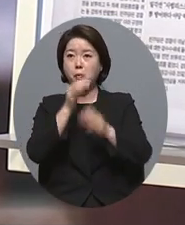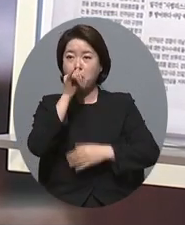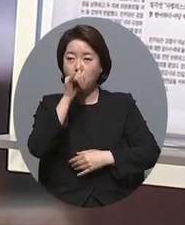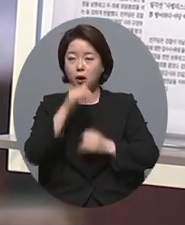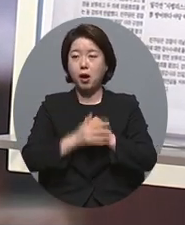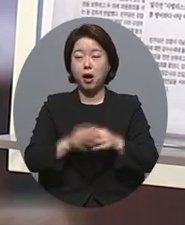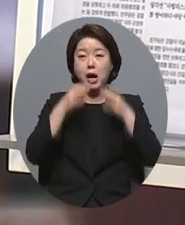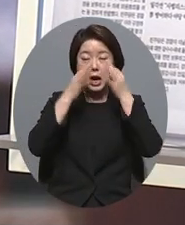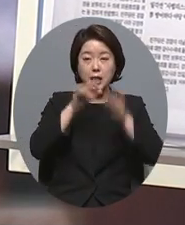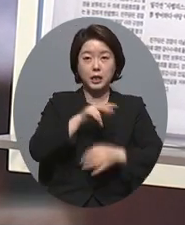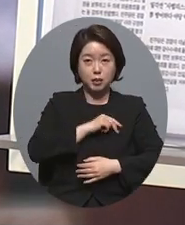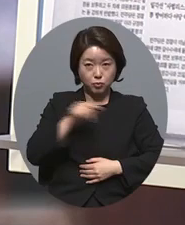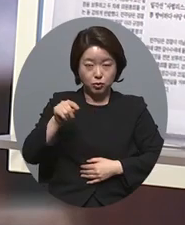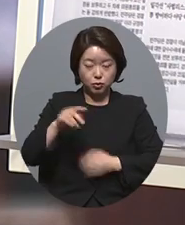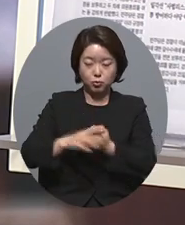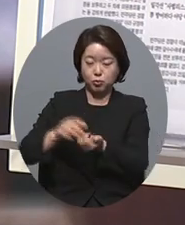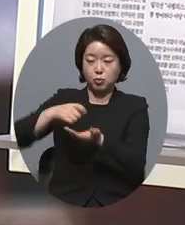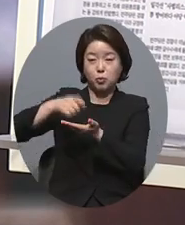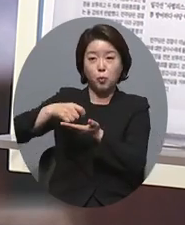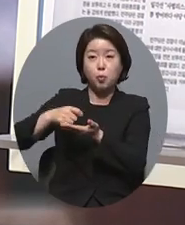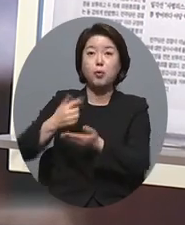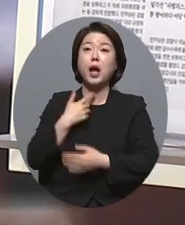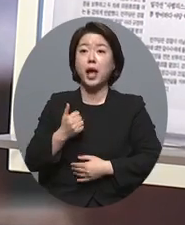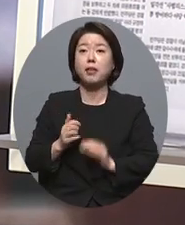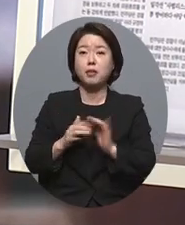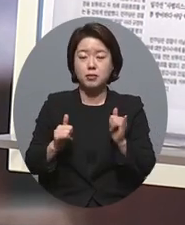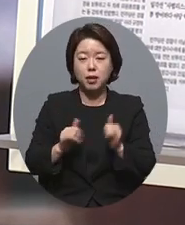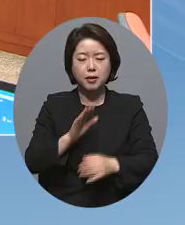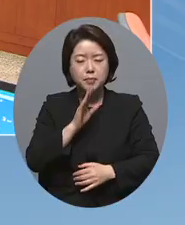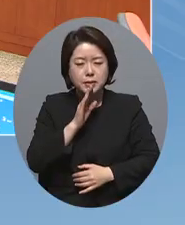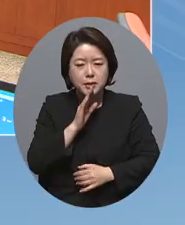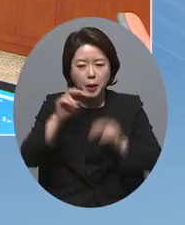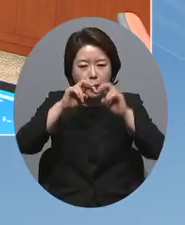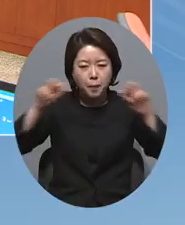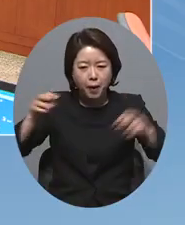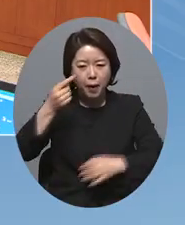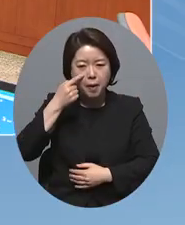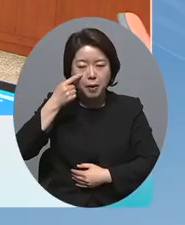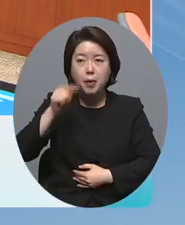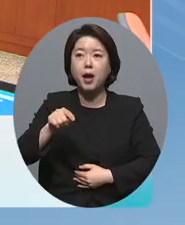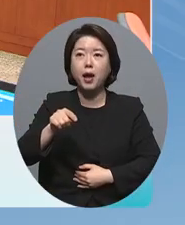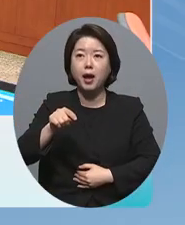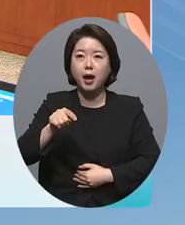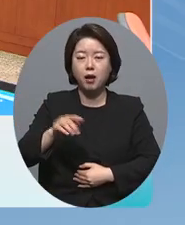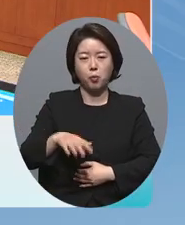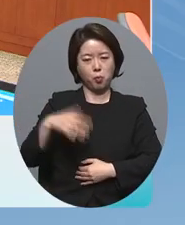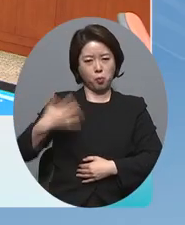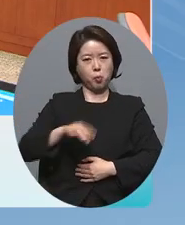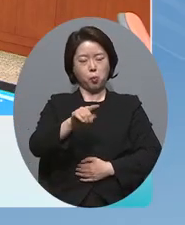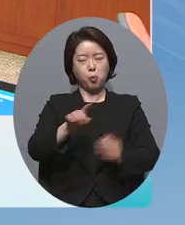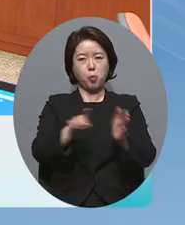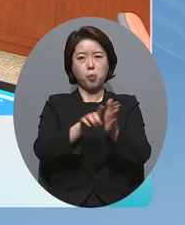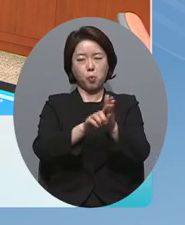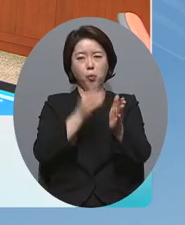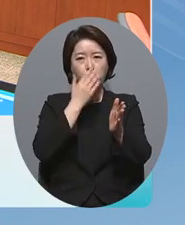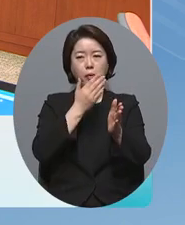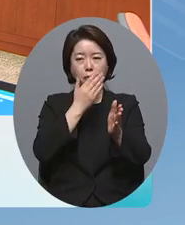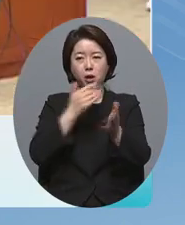김의겸 의원도 언론인 출신이니까 사실 파악을 해 들어가고 이런 정도면 상당히 신뢰성 있는 제보일